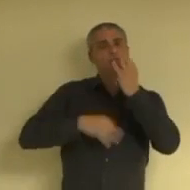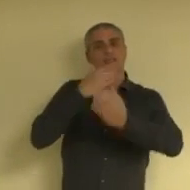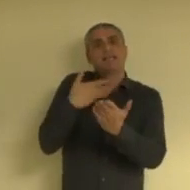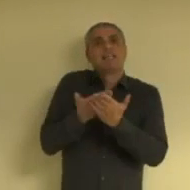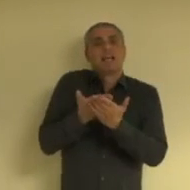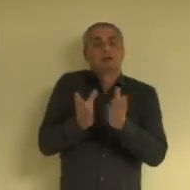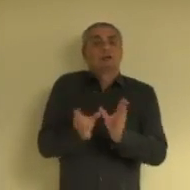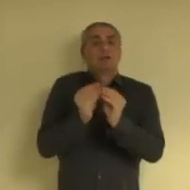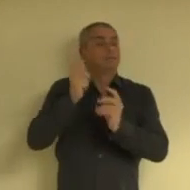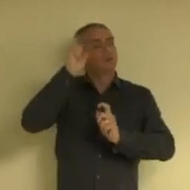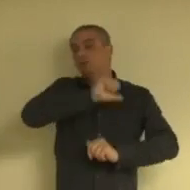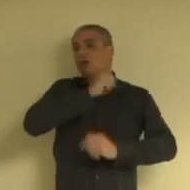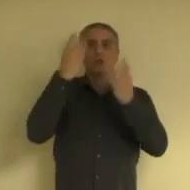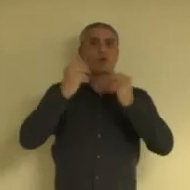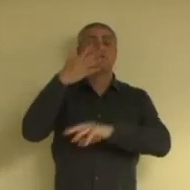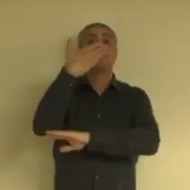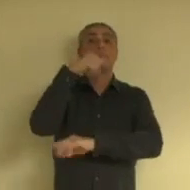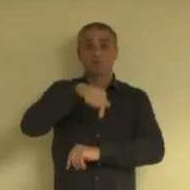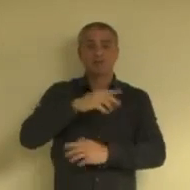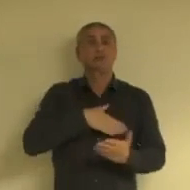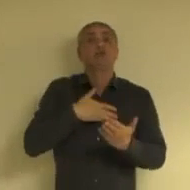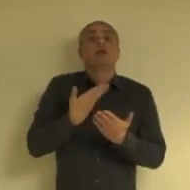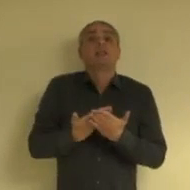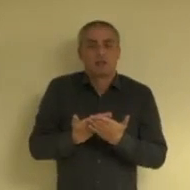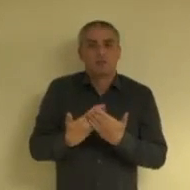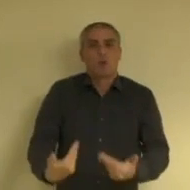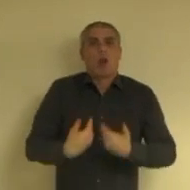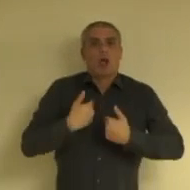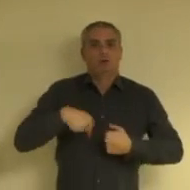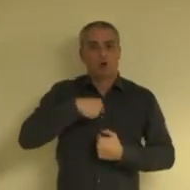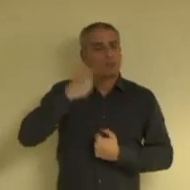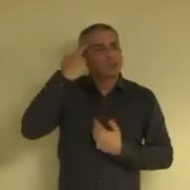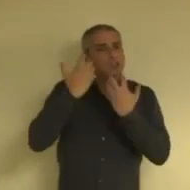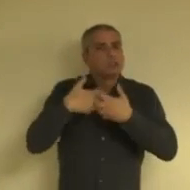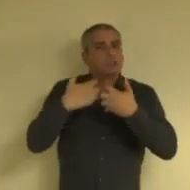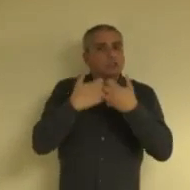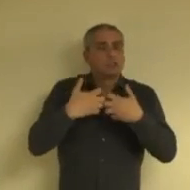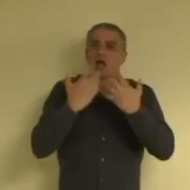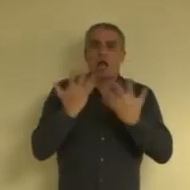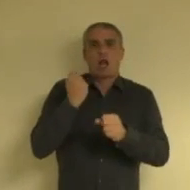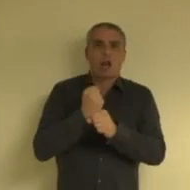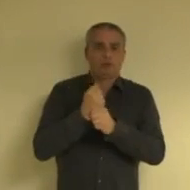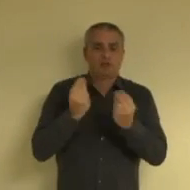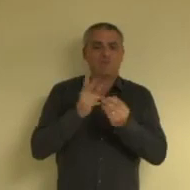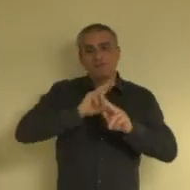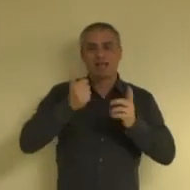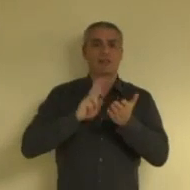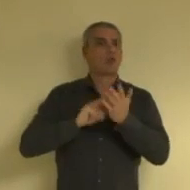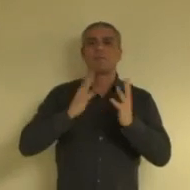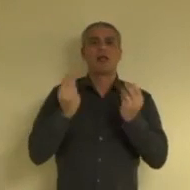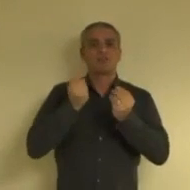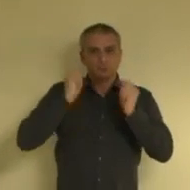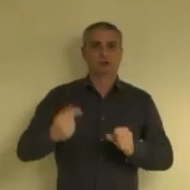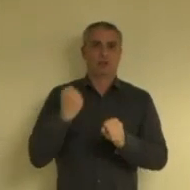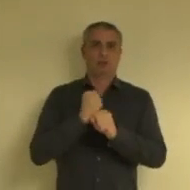התייעצות באמת עם המוחות הטובים ביותר במדינה שהתנדבו לעזור לנו לחשוב איך לעשות את הצעדים הנכונים, מהם